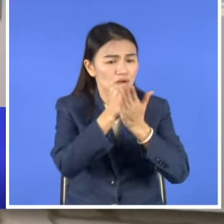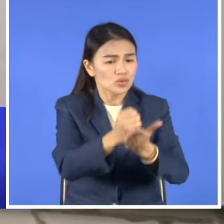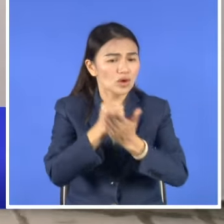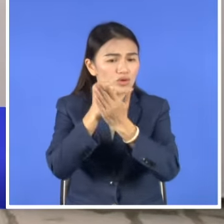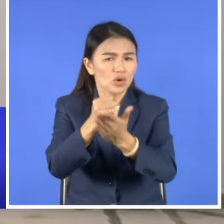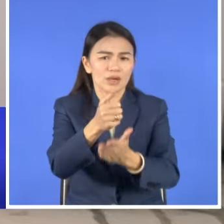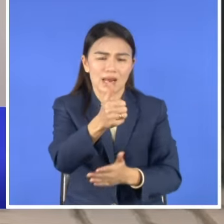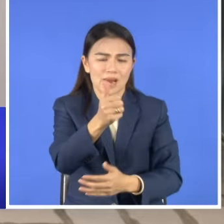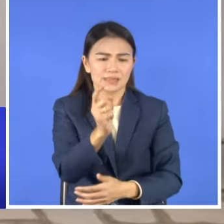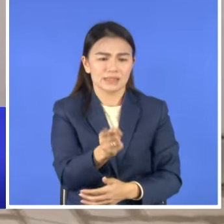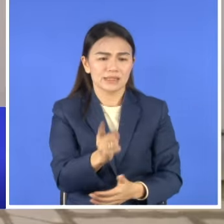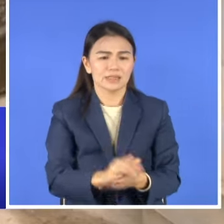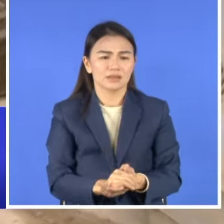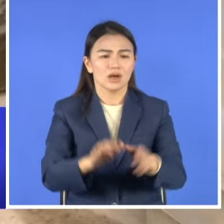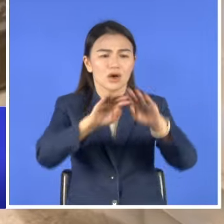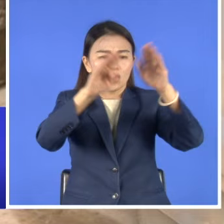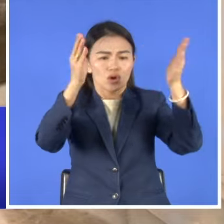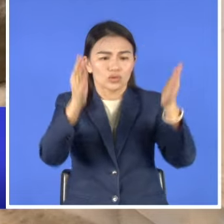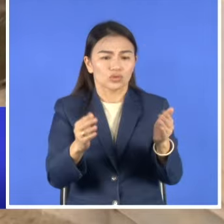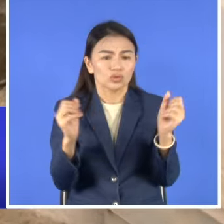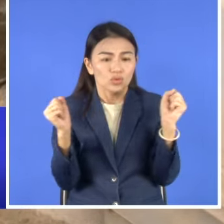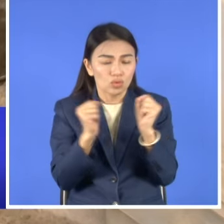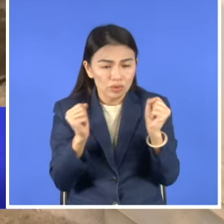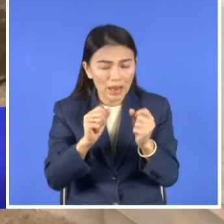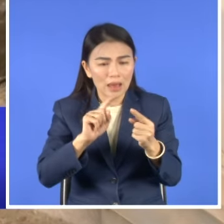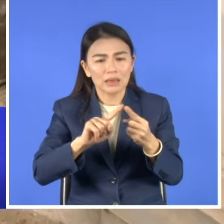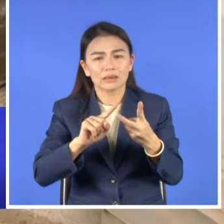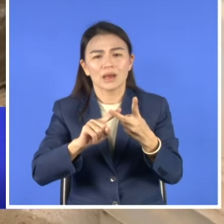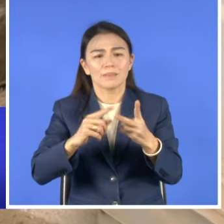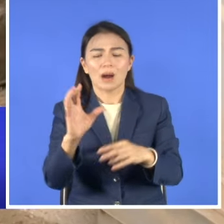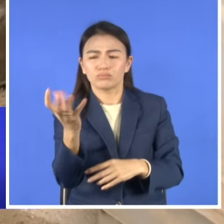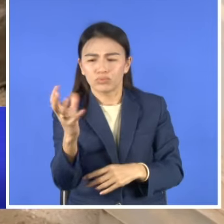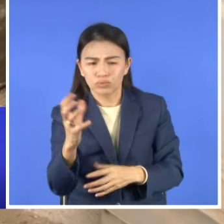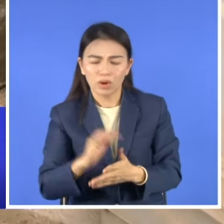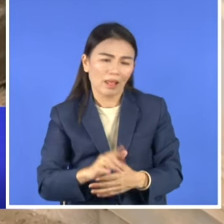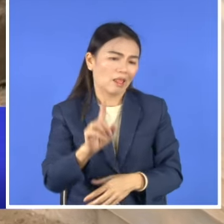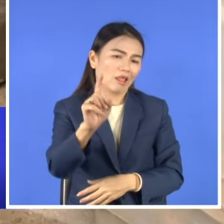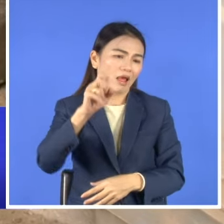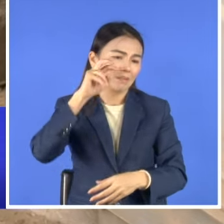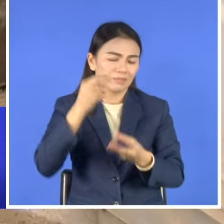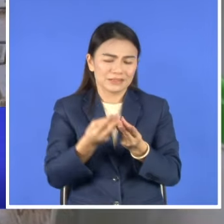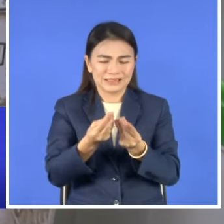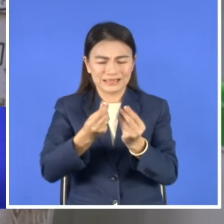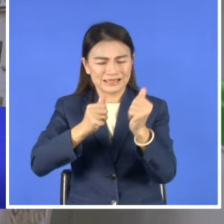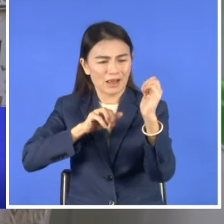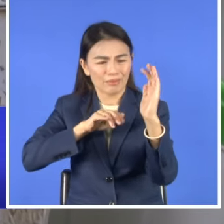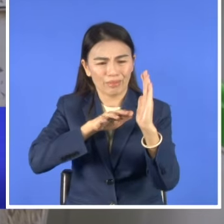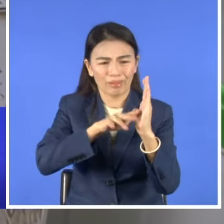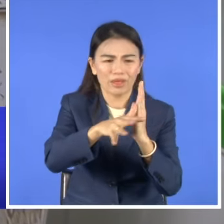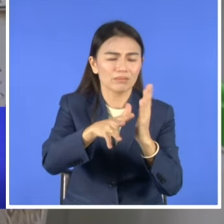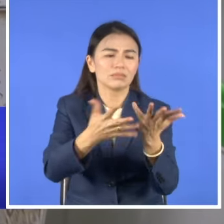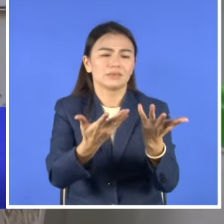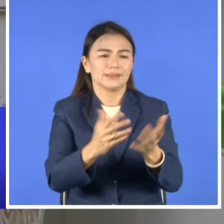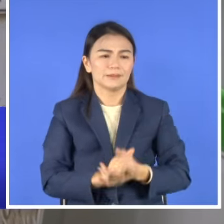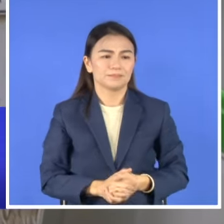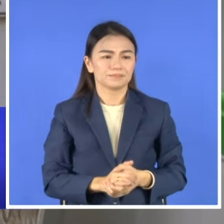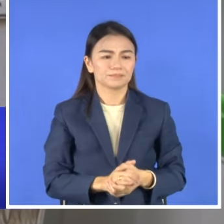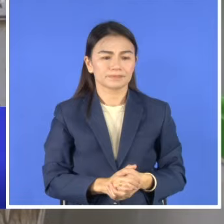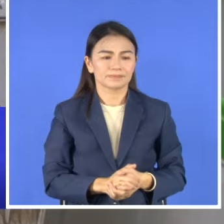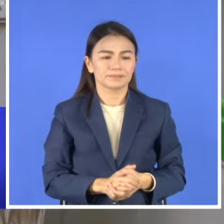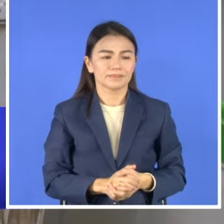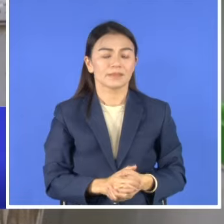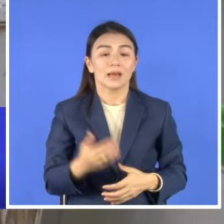เยอะมากเนี่ยตู้เย็นเอยเครื่องซักผ้าเอยมันใช้ไม่ได้อ่ะค่ะโคนเขไปเละไปหมดนะคะนอกจากนี้ยังเข้าไป